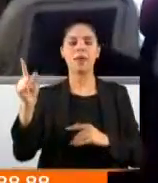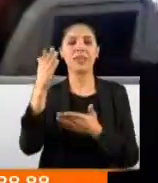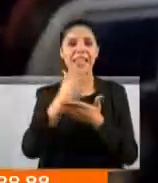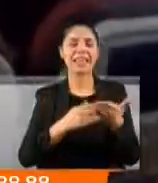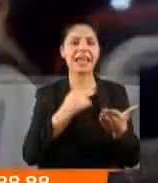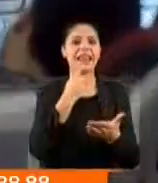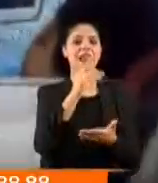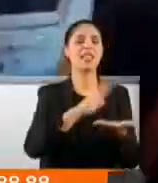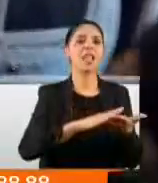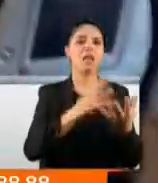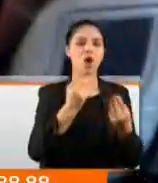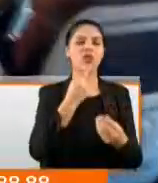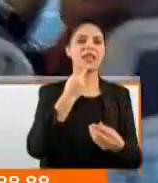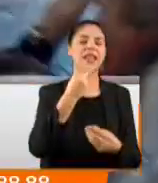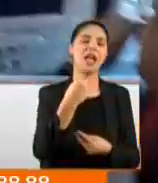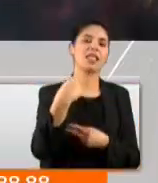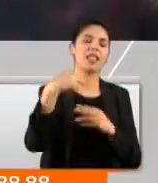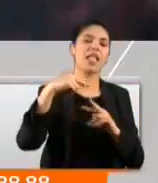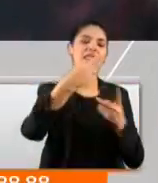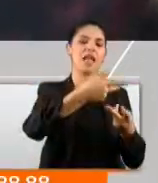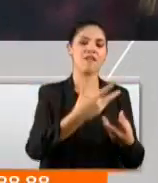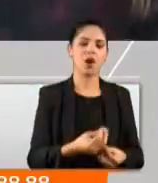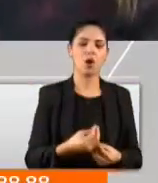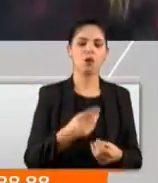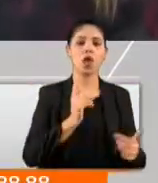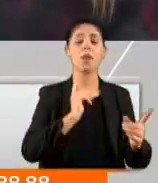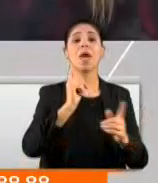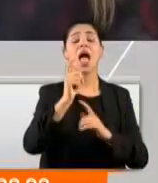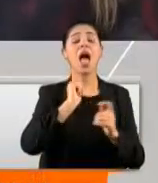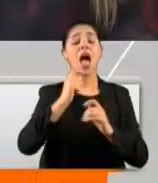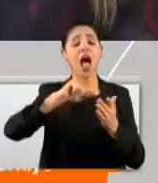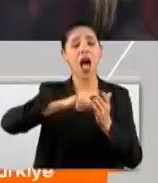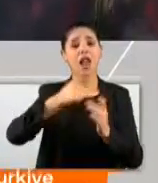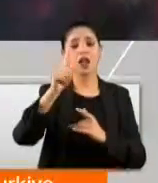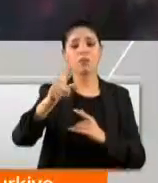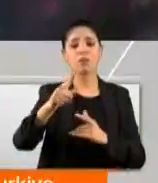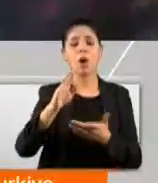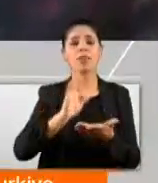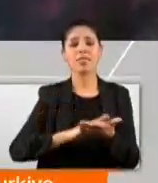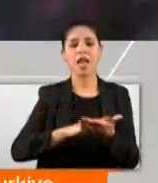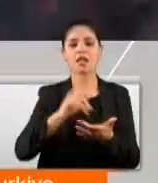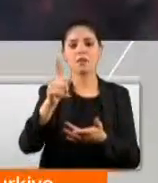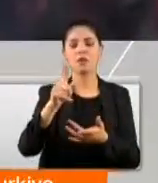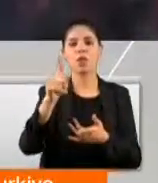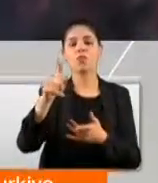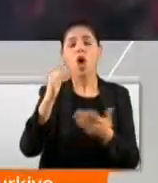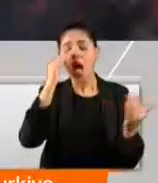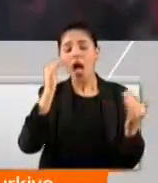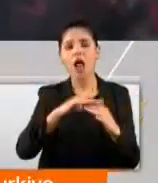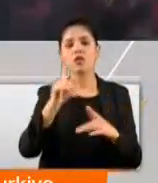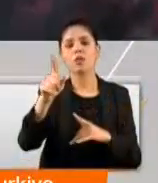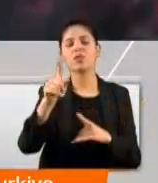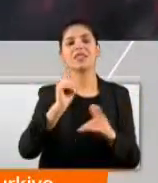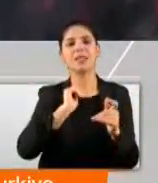yarısını tazminat olarak genç kadına devretti. Anlaşmalı bir boşanmada tazminata dahil edilebilir ama çekişmeli bir davada